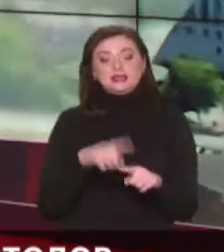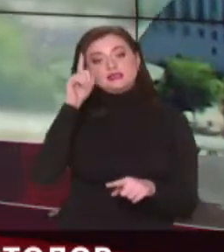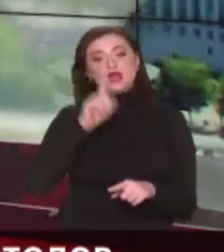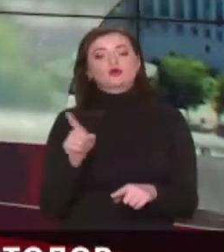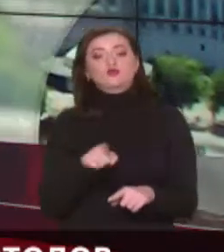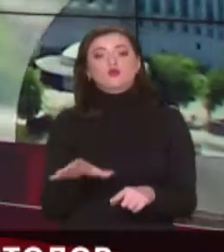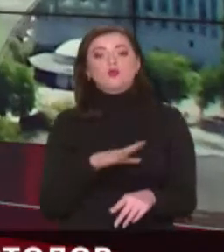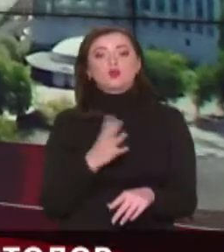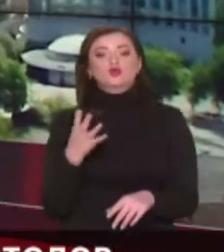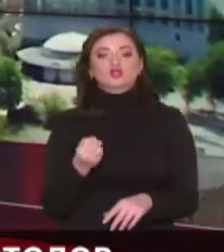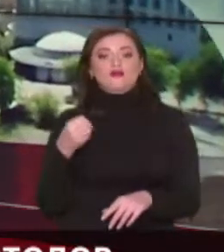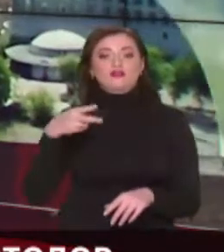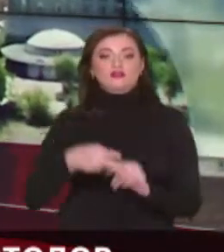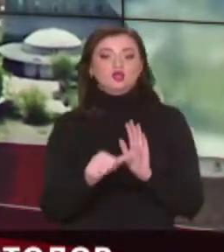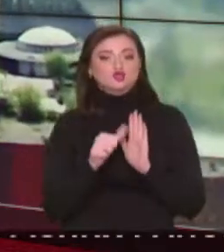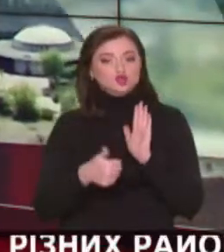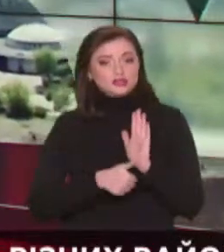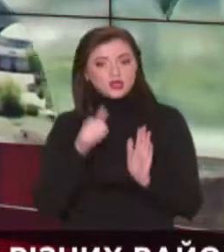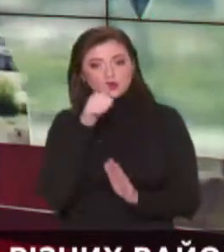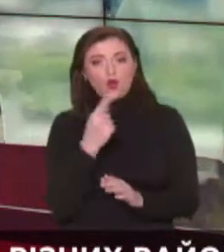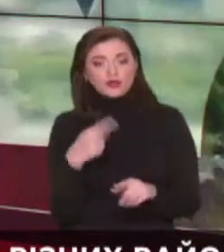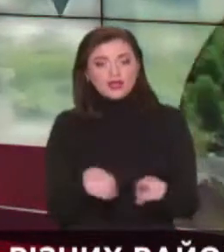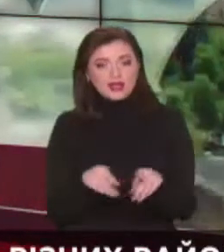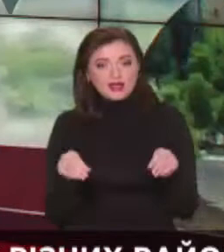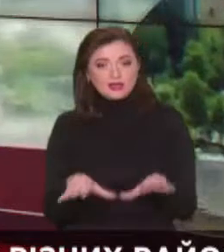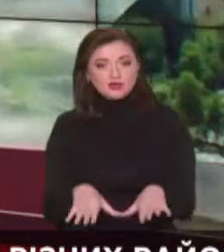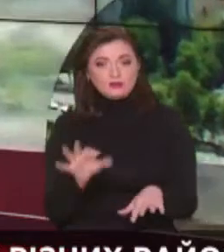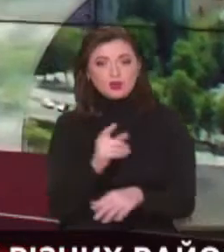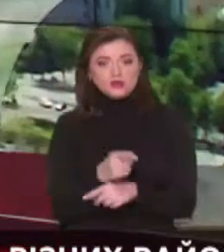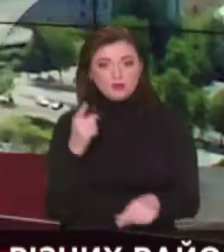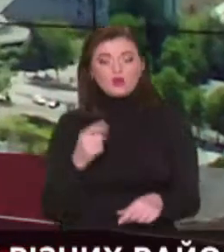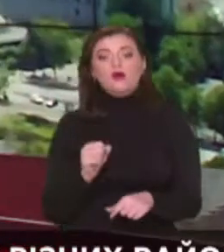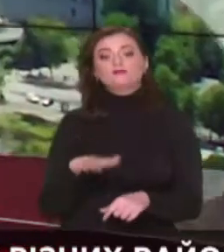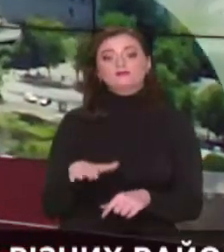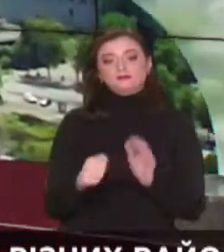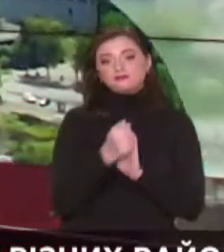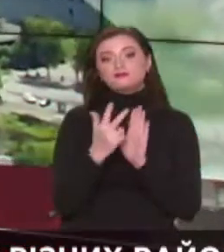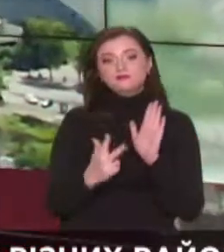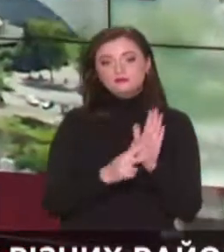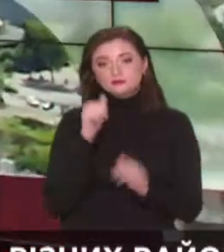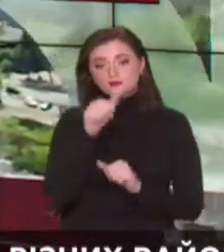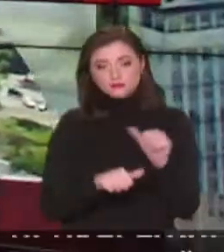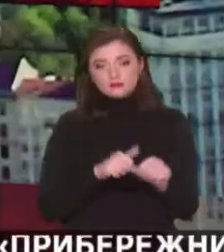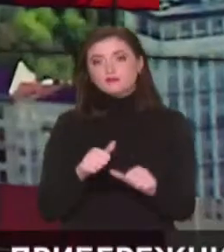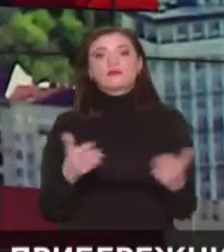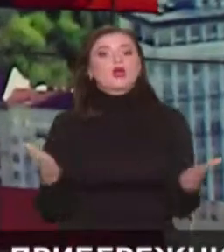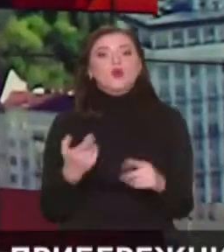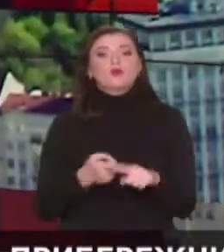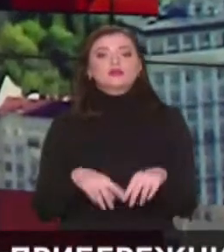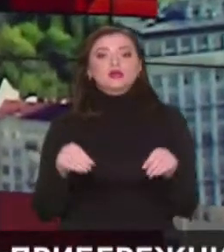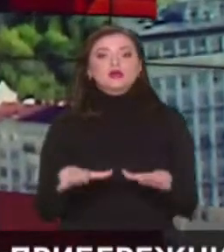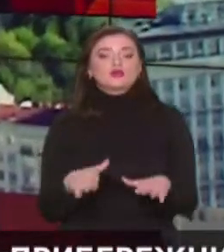воно було ще в 2016 році, одне таке рішення про заборону, а потім у 2018. І якого б це рішення